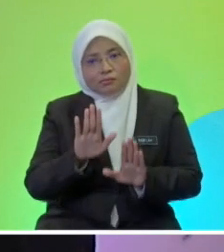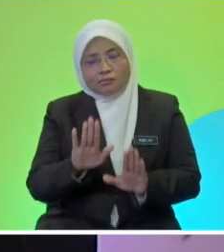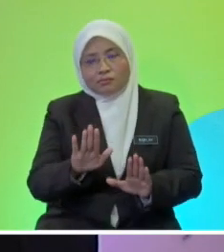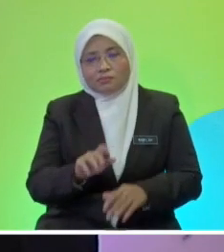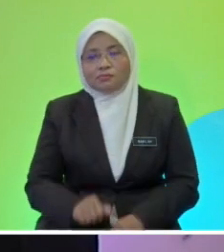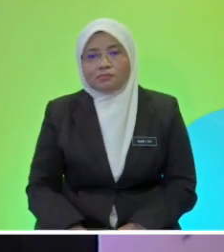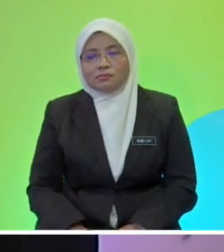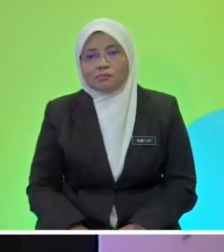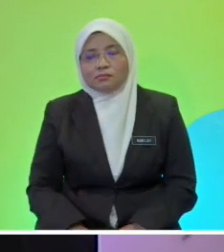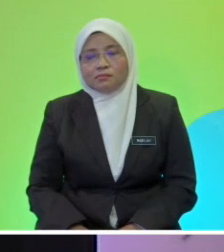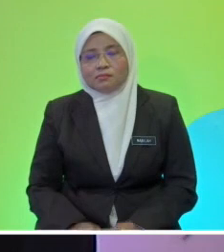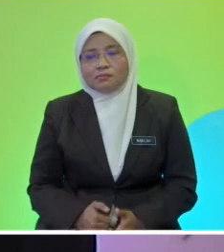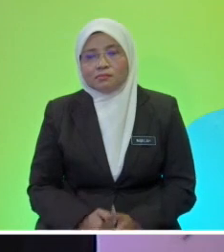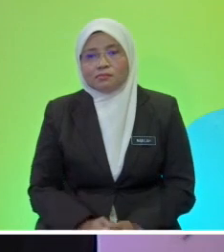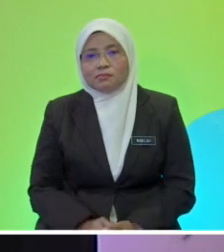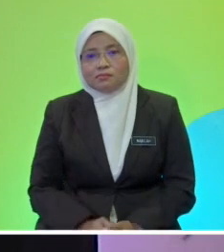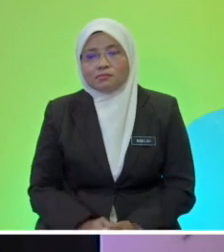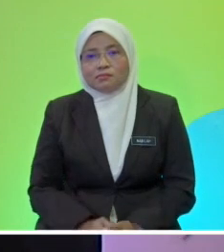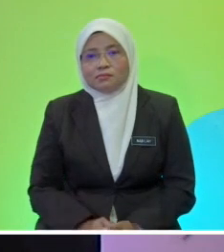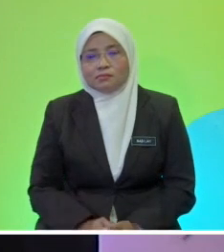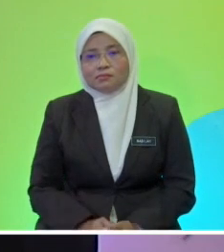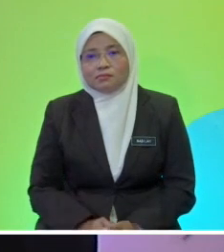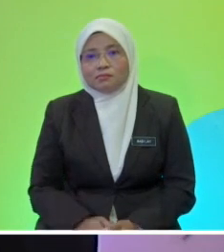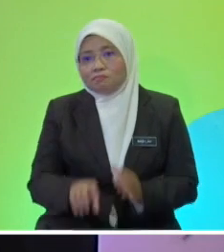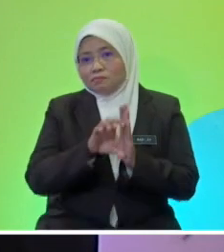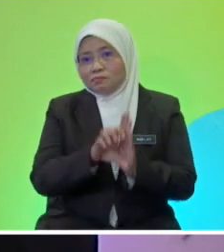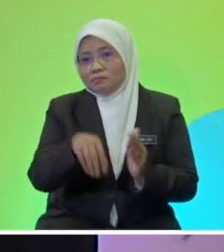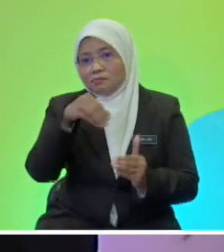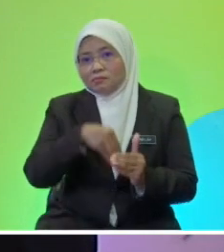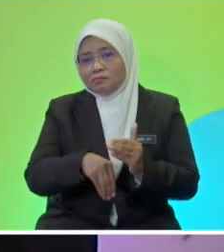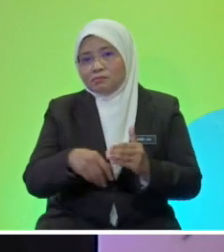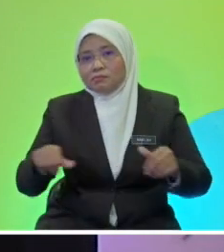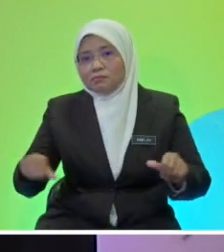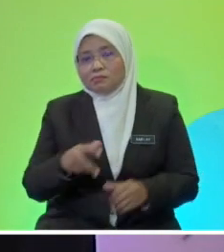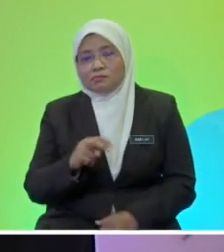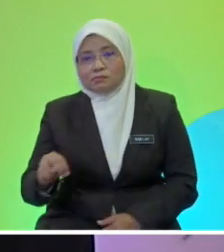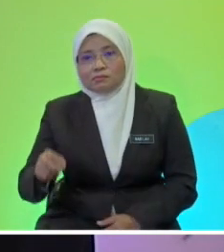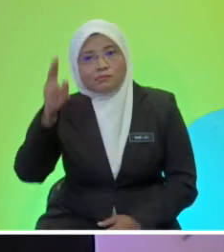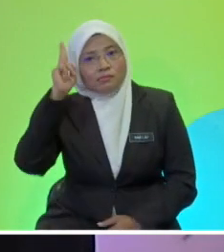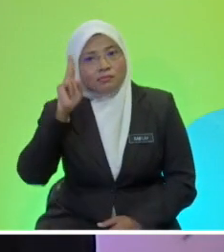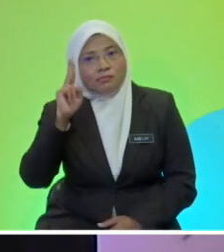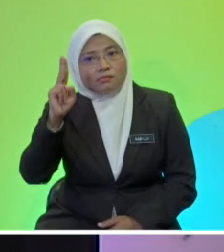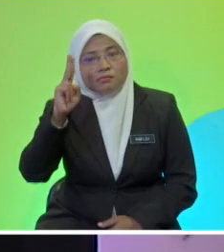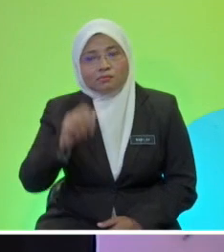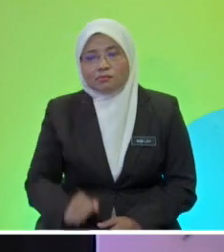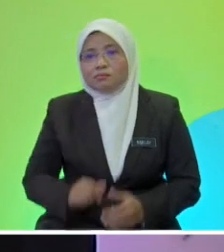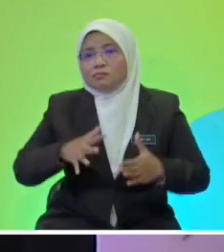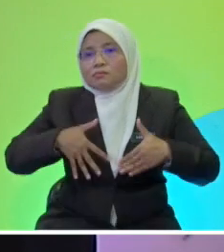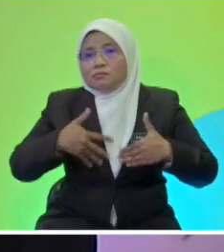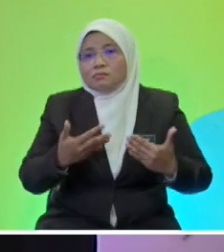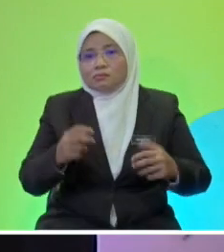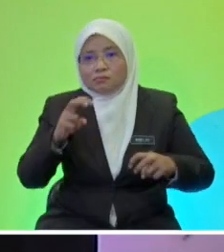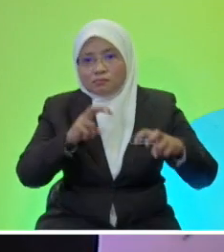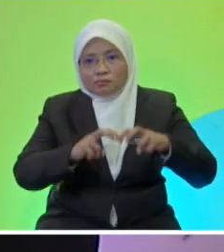daripada segi amalan agama masing-masing Bagaimana penyakit atau Sorry penyelidikan genetik ini